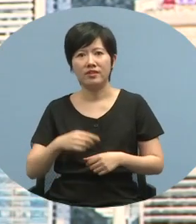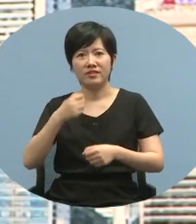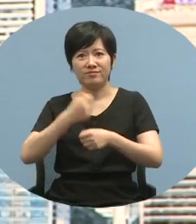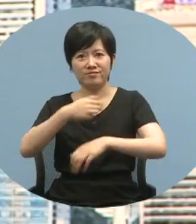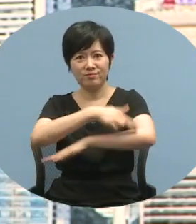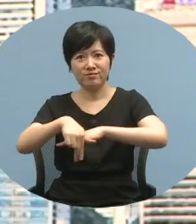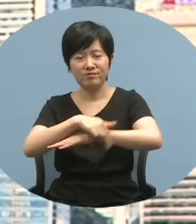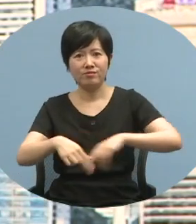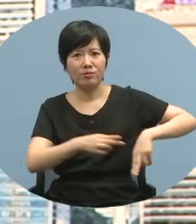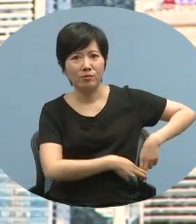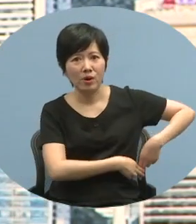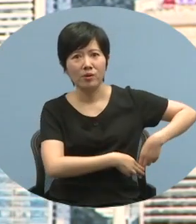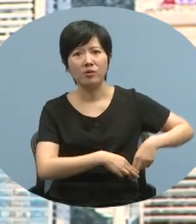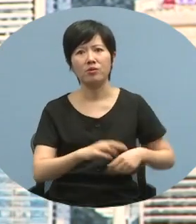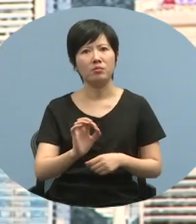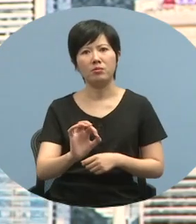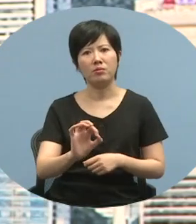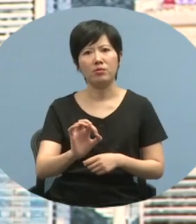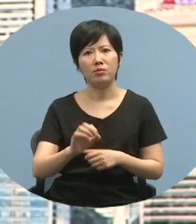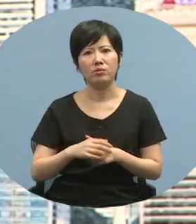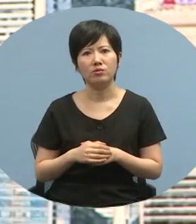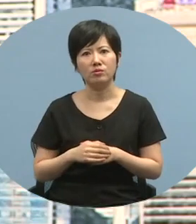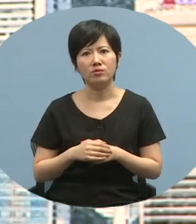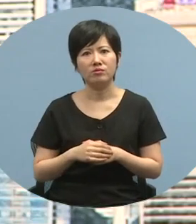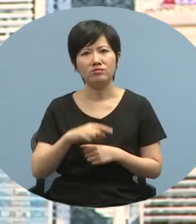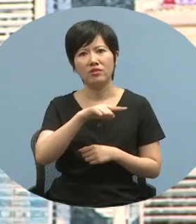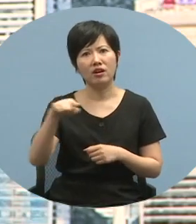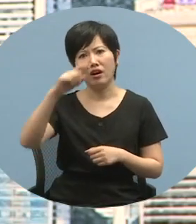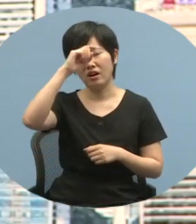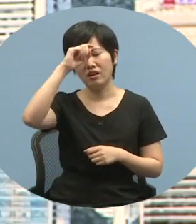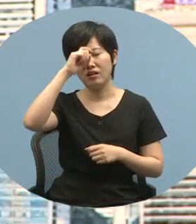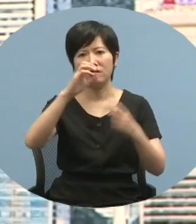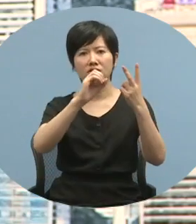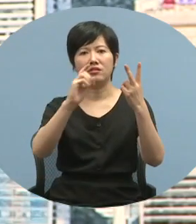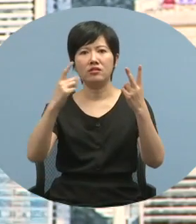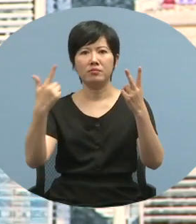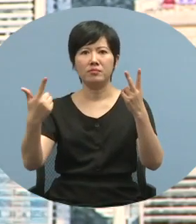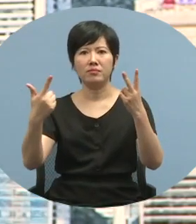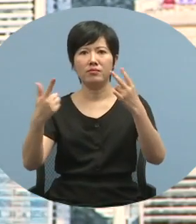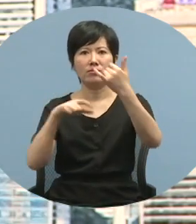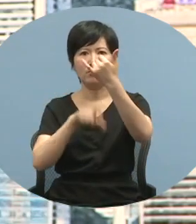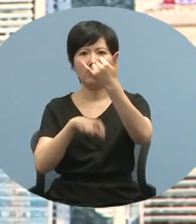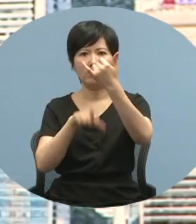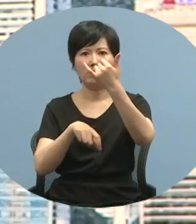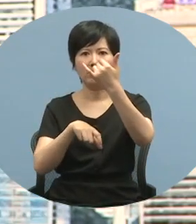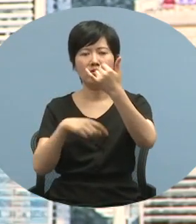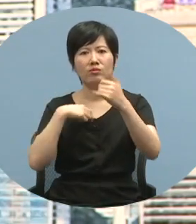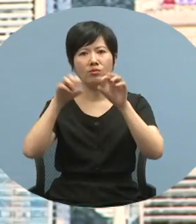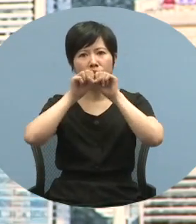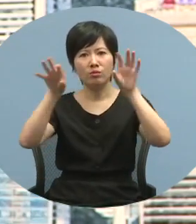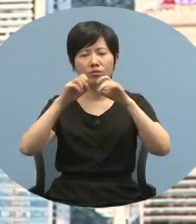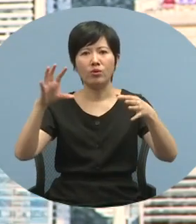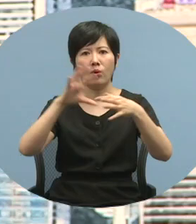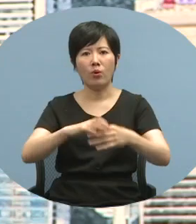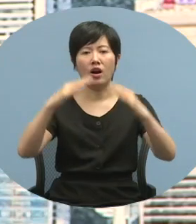起一些民生的項目放在施政報告。如果記得2018年的6月我公布一系